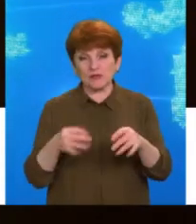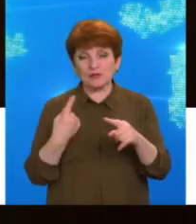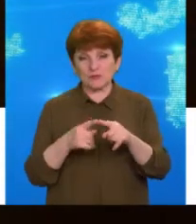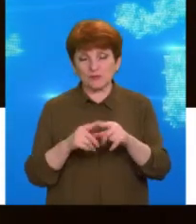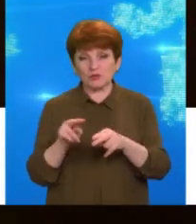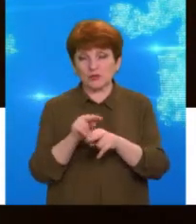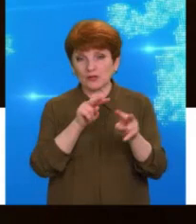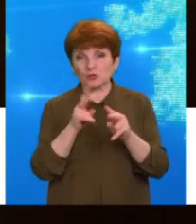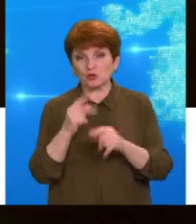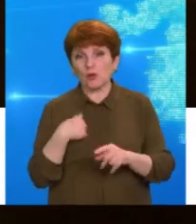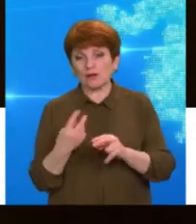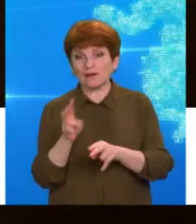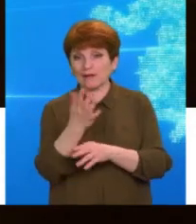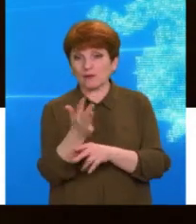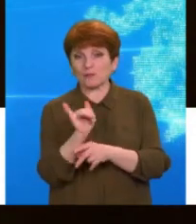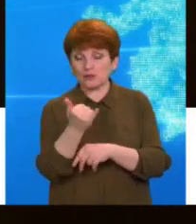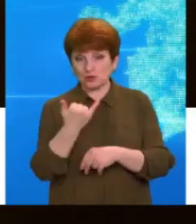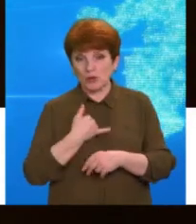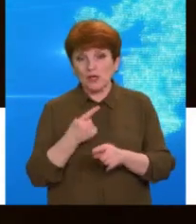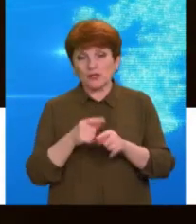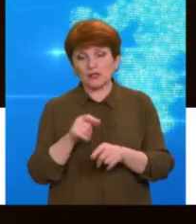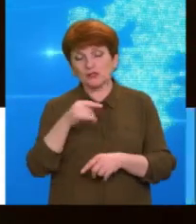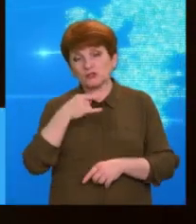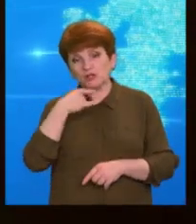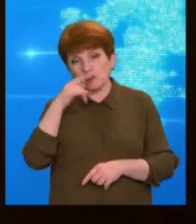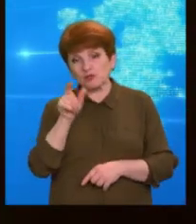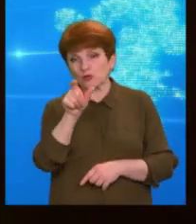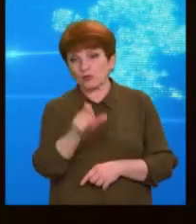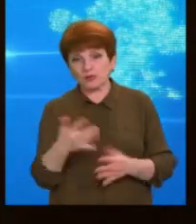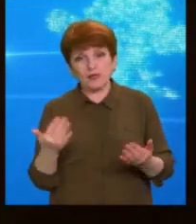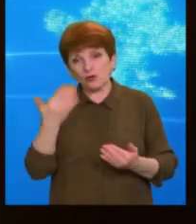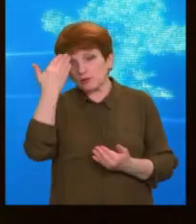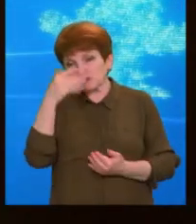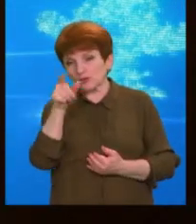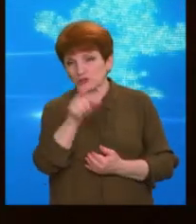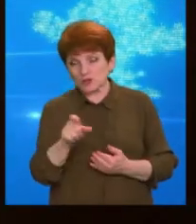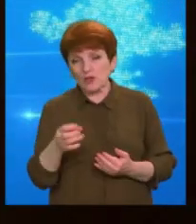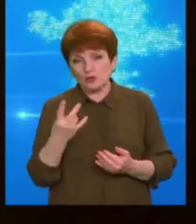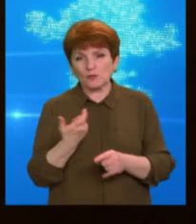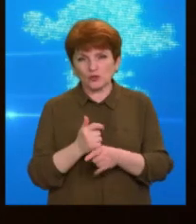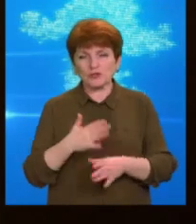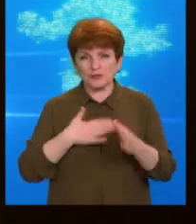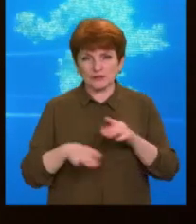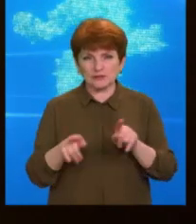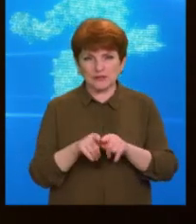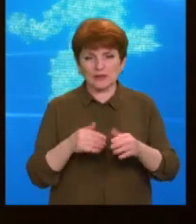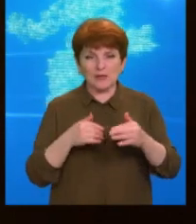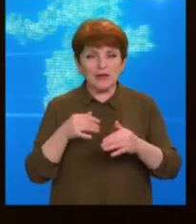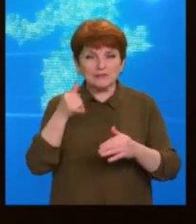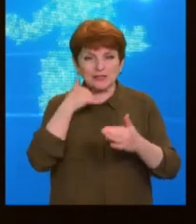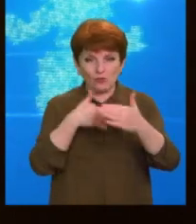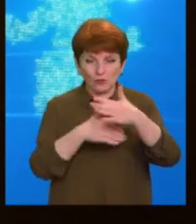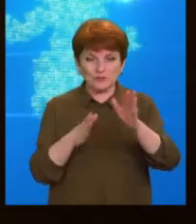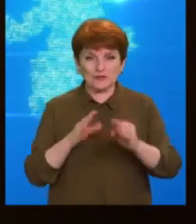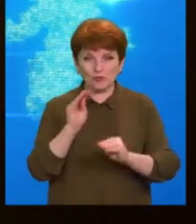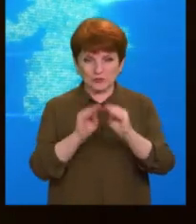контролировать, кто ко мне пришел. Член семьи, курьера или какой-то посторонний человек. Мы очень рады, что компания «Ростелеком» нам так